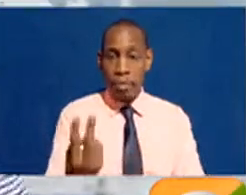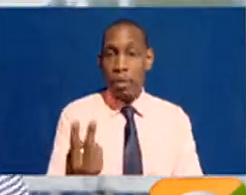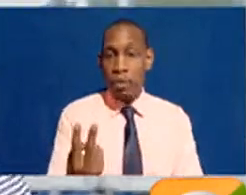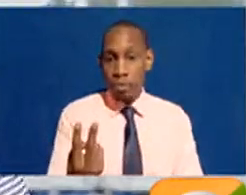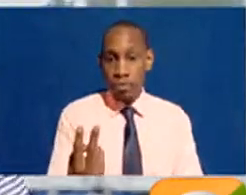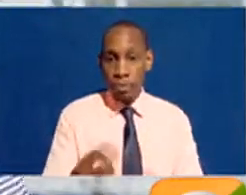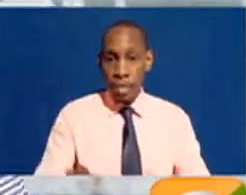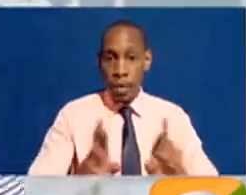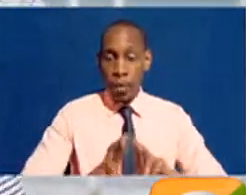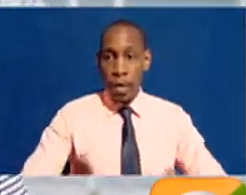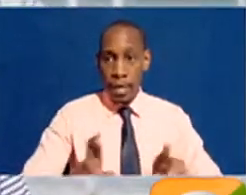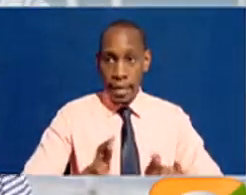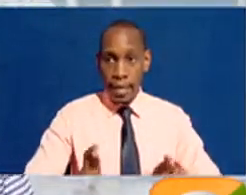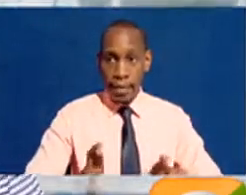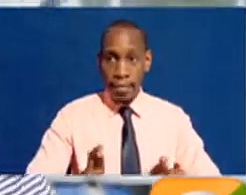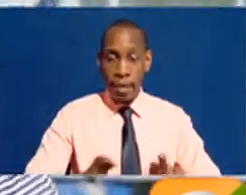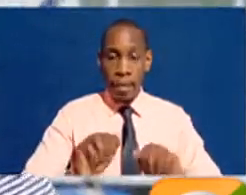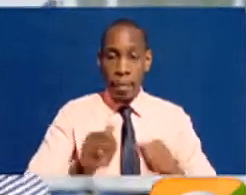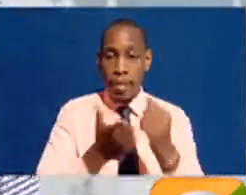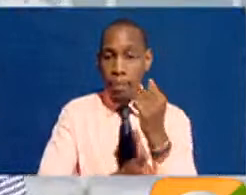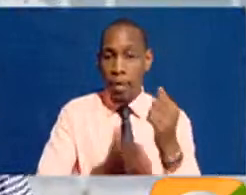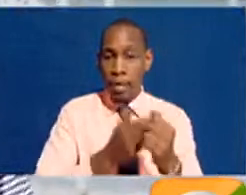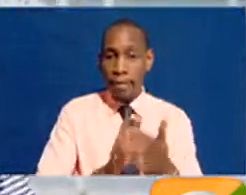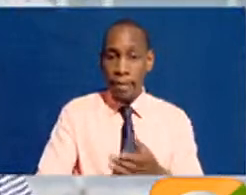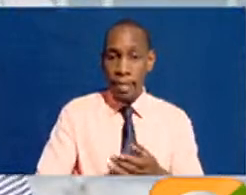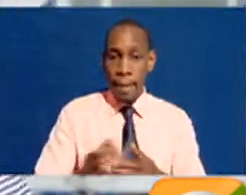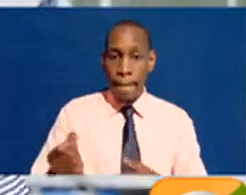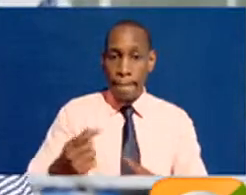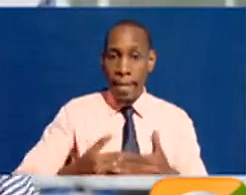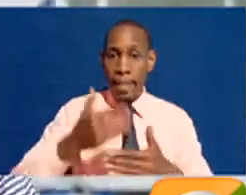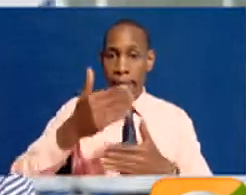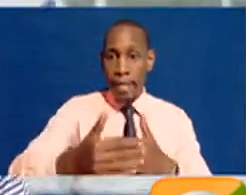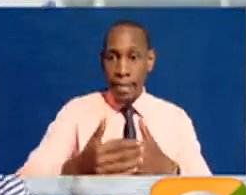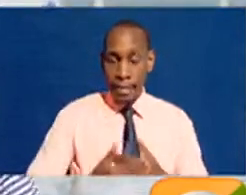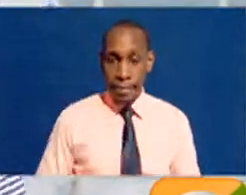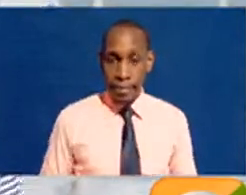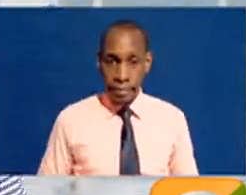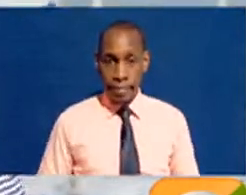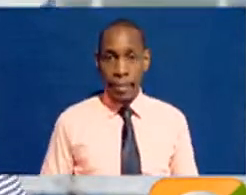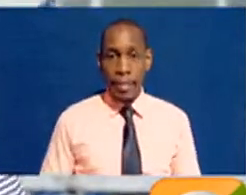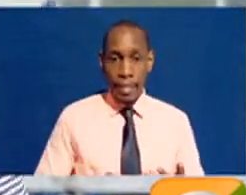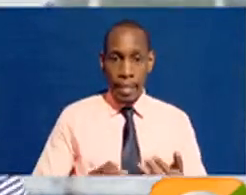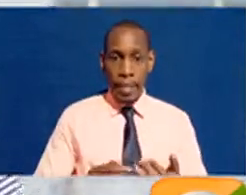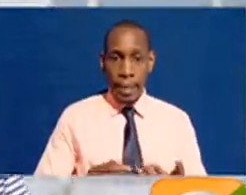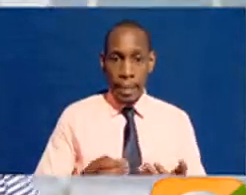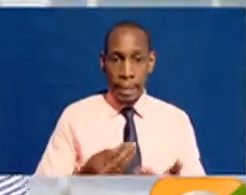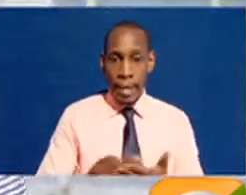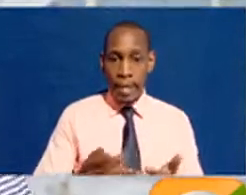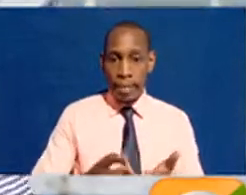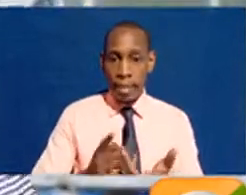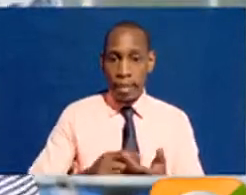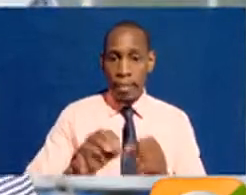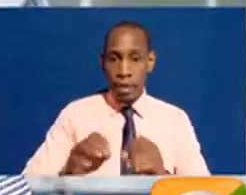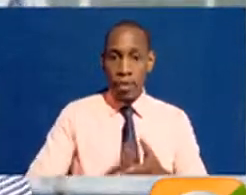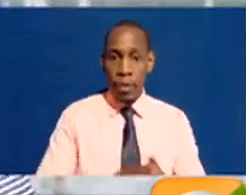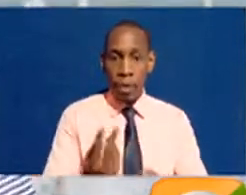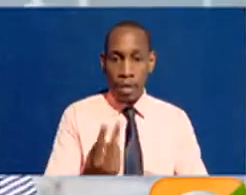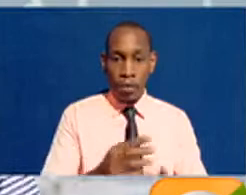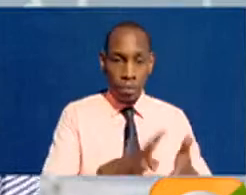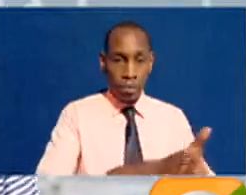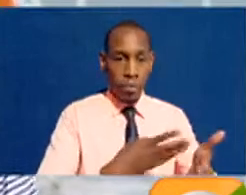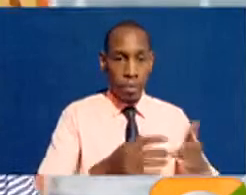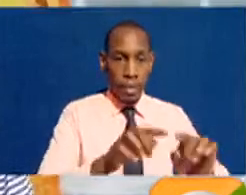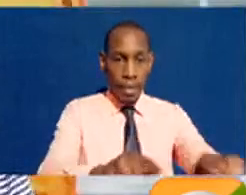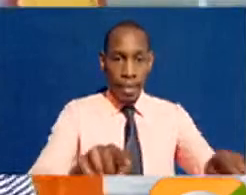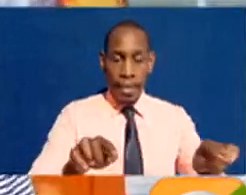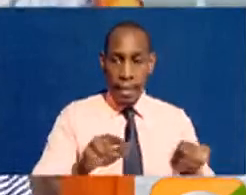yenye nilikuwa nitoe mwezi ujao. Idadi ya pesa yenye nimepoteza kwa hizo cages mbili